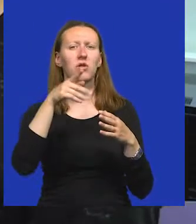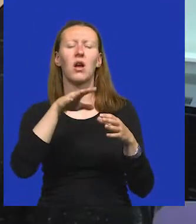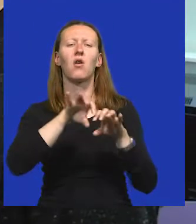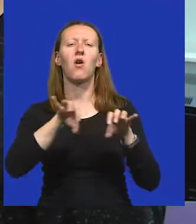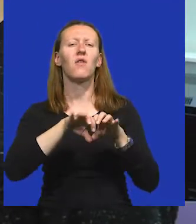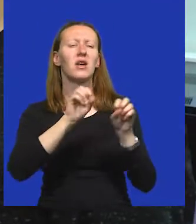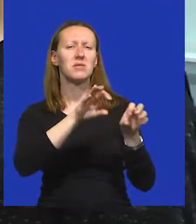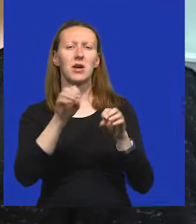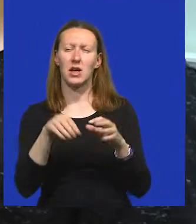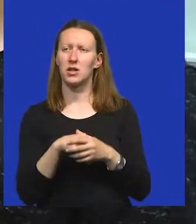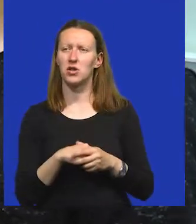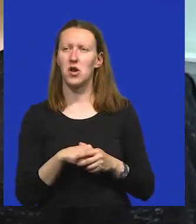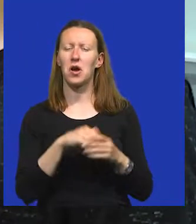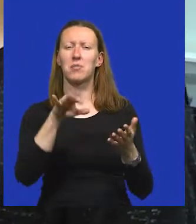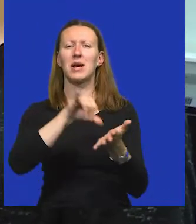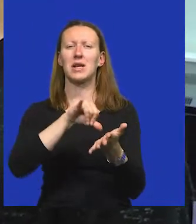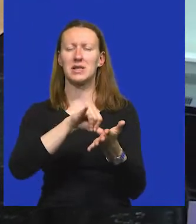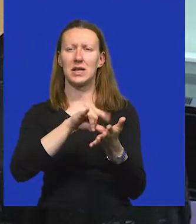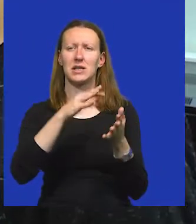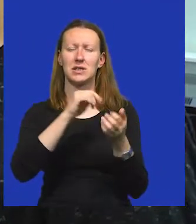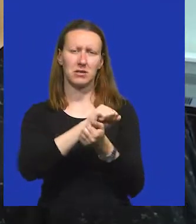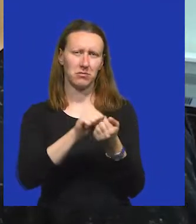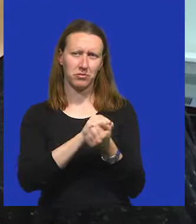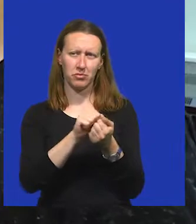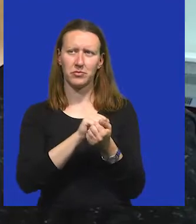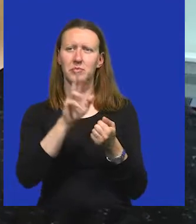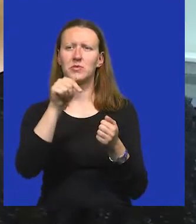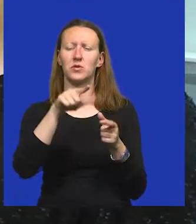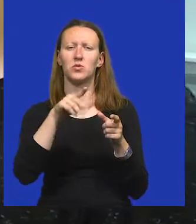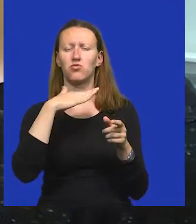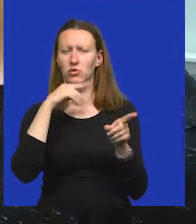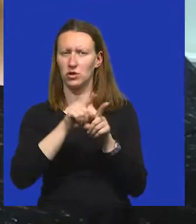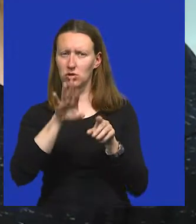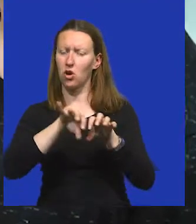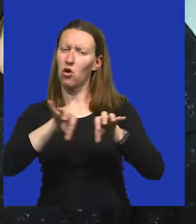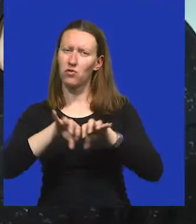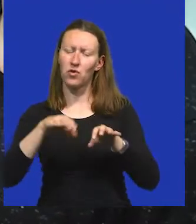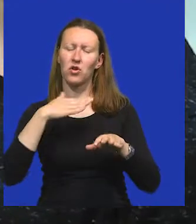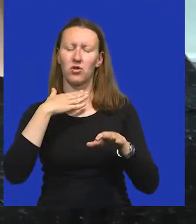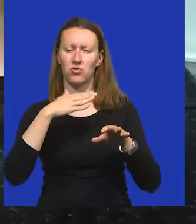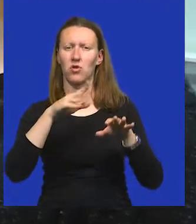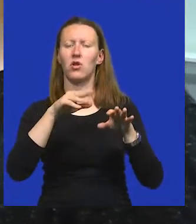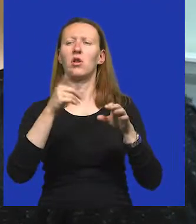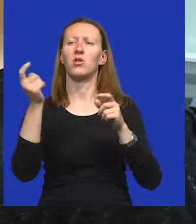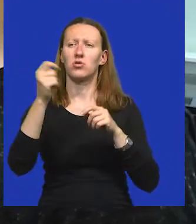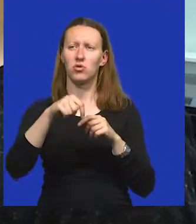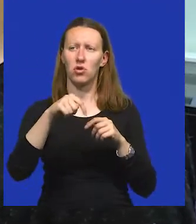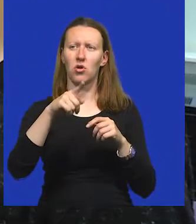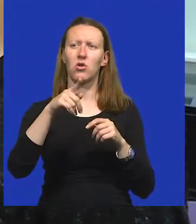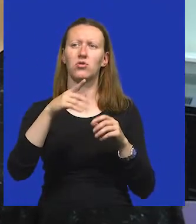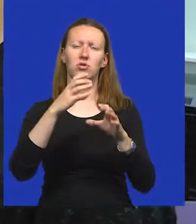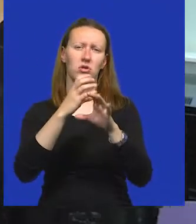Dignano? Poi ci sono i centri di riciclaggio, abbiamo anche qui a scuola, e vengono